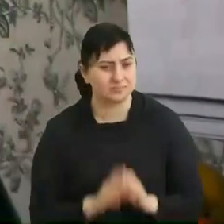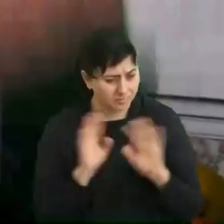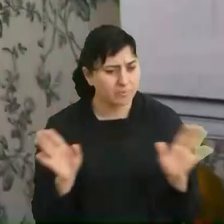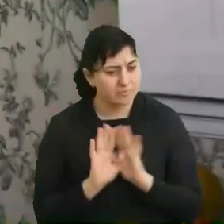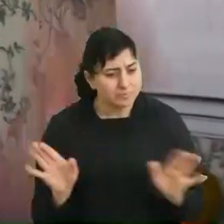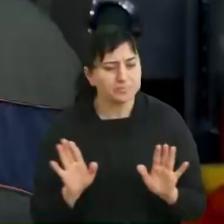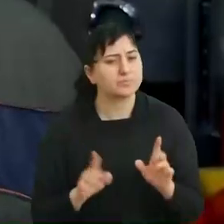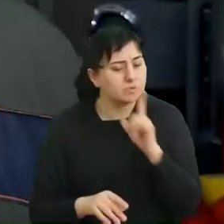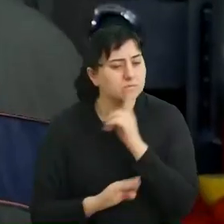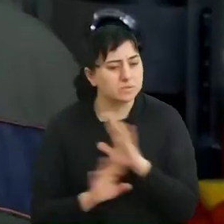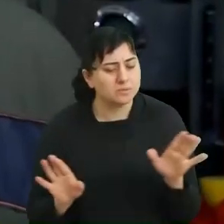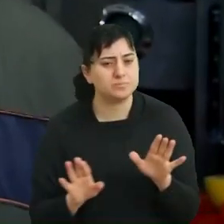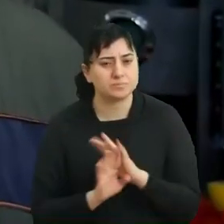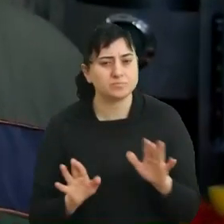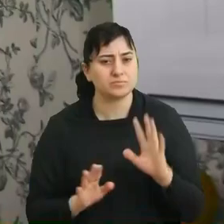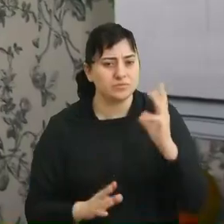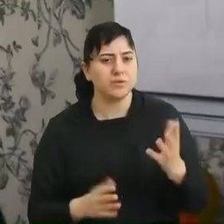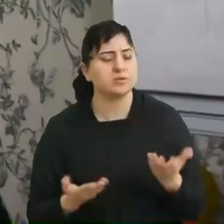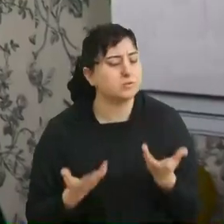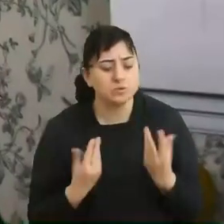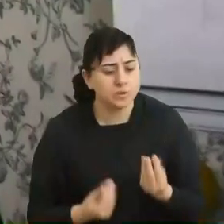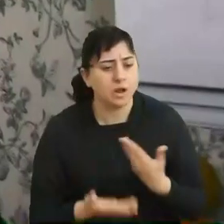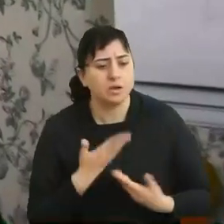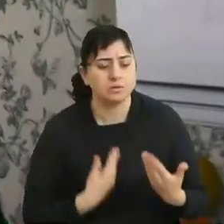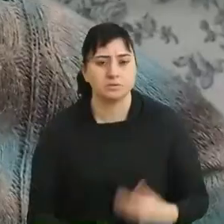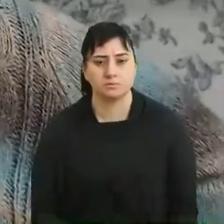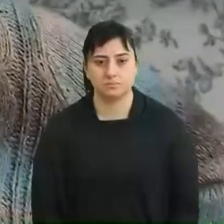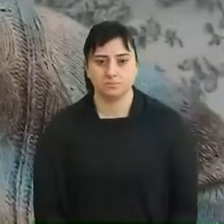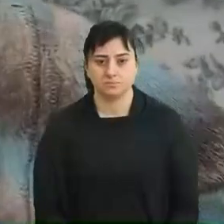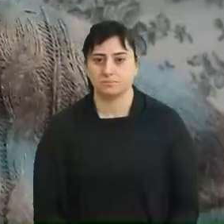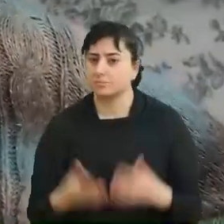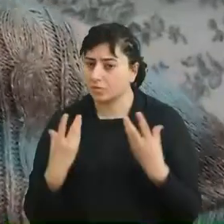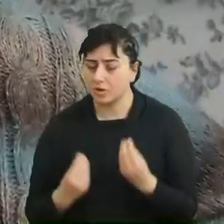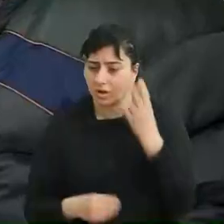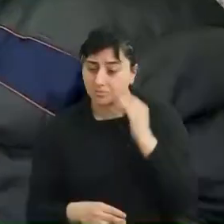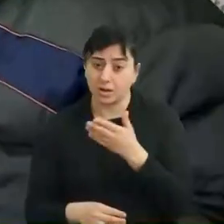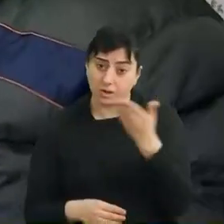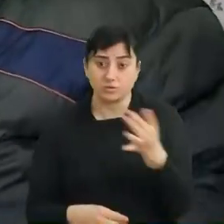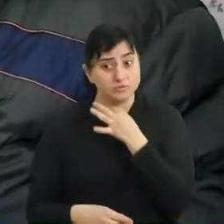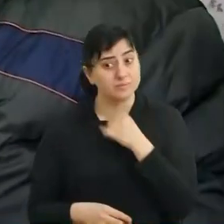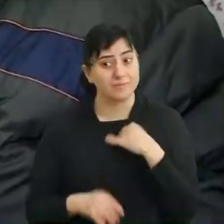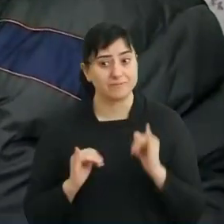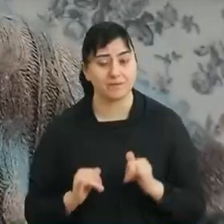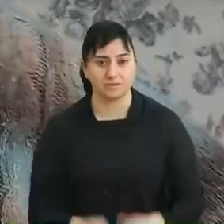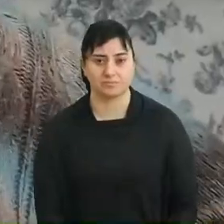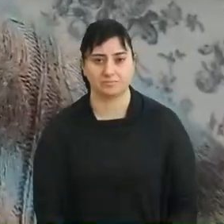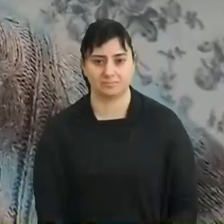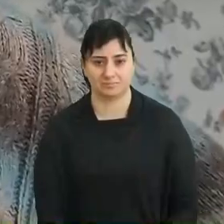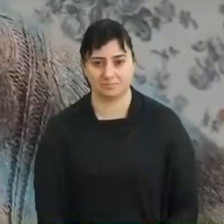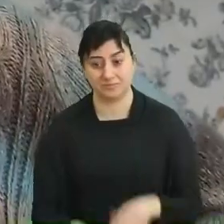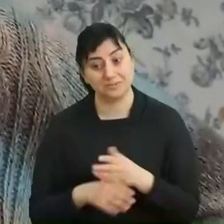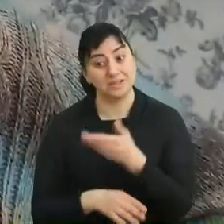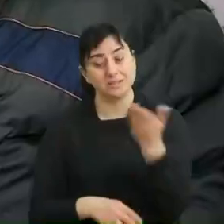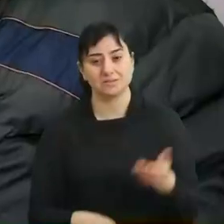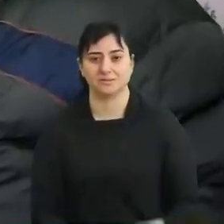Tamam, tamam Şükrü. Kes, kes bu sevgi gösterisini. Ne oldu bana, bir anlat bakayım. Hakikaten ne olduğunu anlatmazsam ben birazdan seni patlatacağım